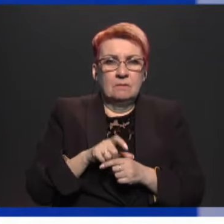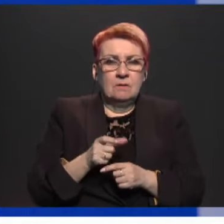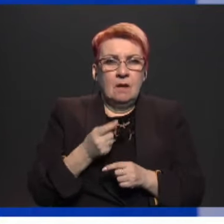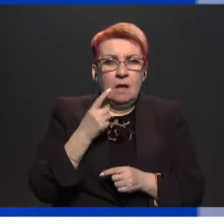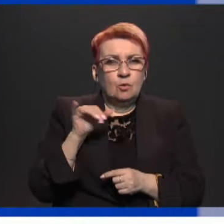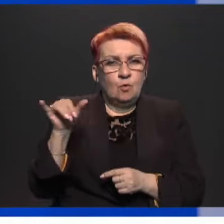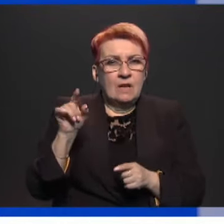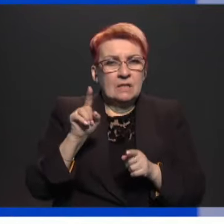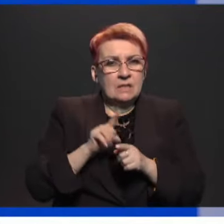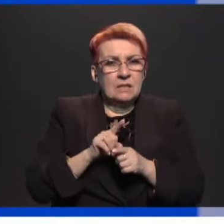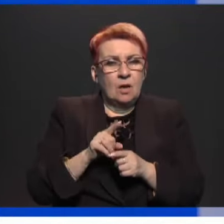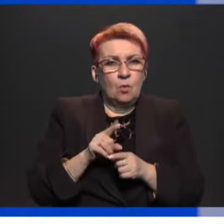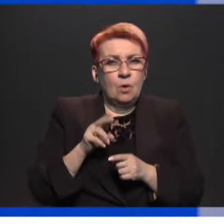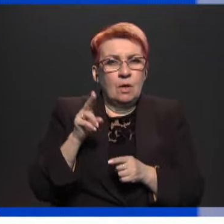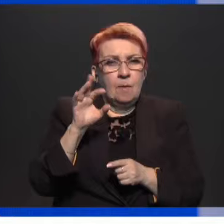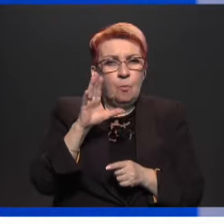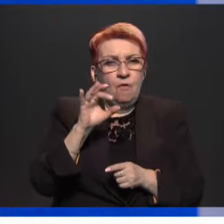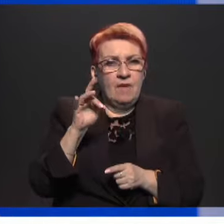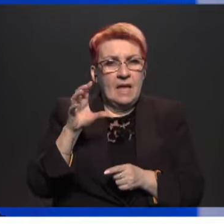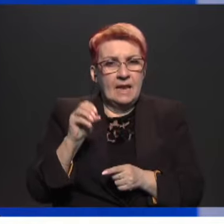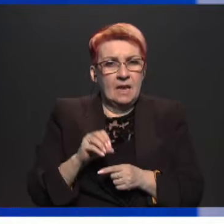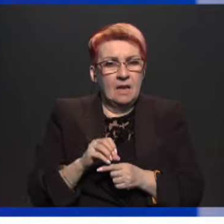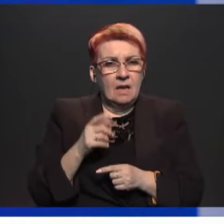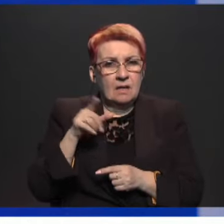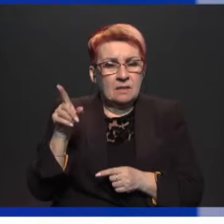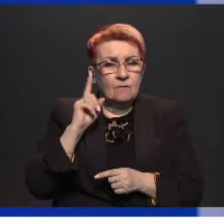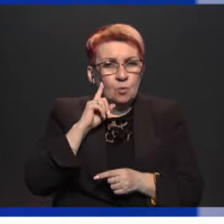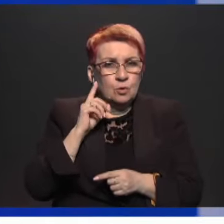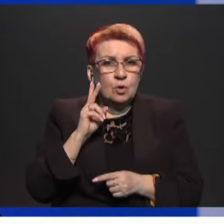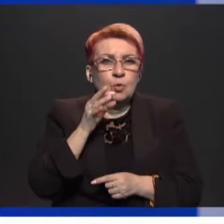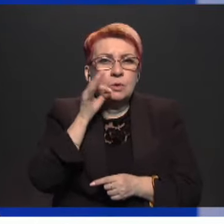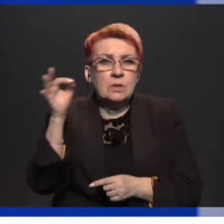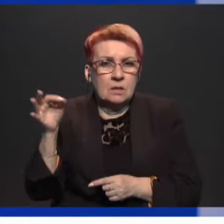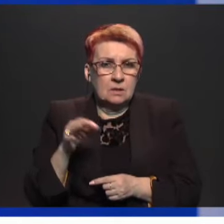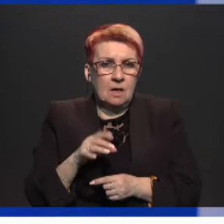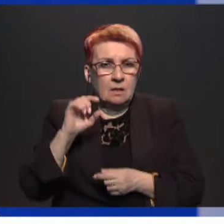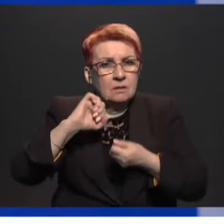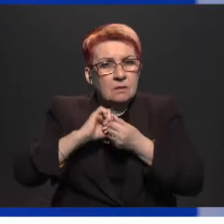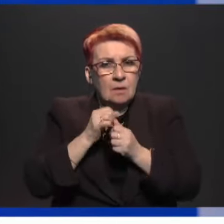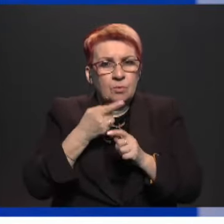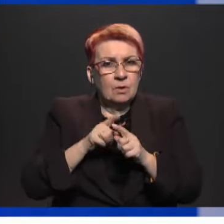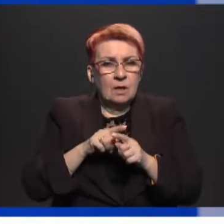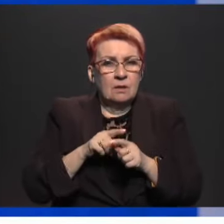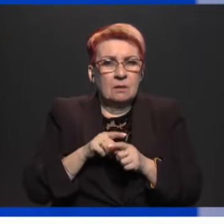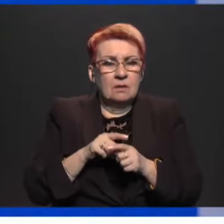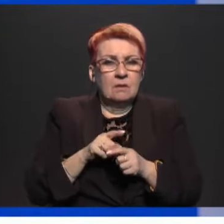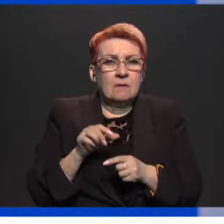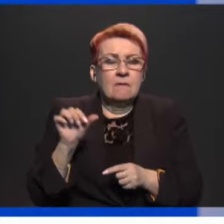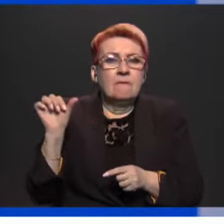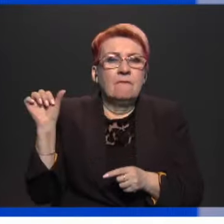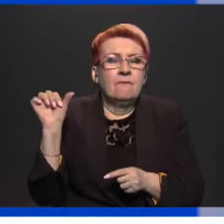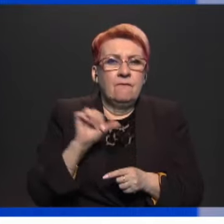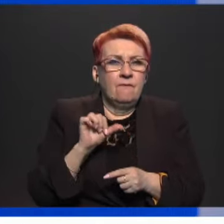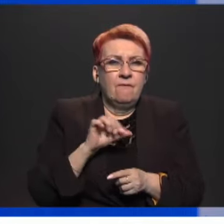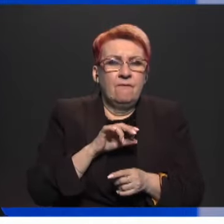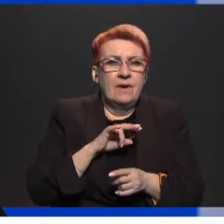такое поверье? И если вы где-то вот это вот поверье слышали, то запомните, что это крайне вредная идея,